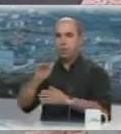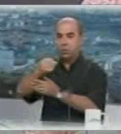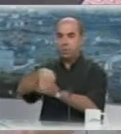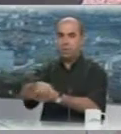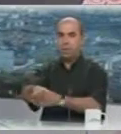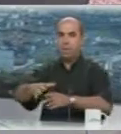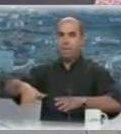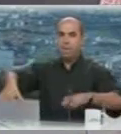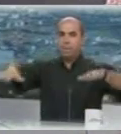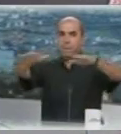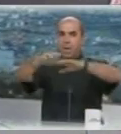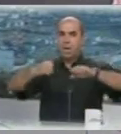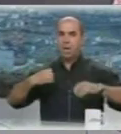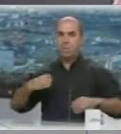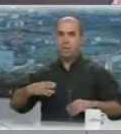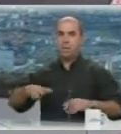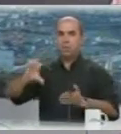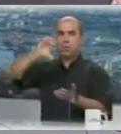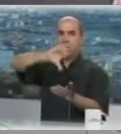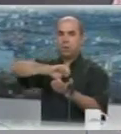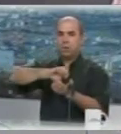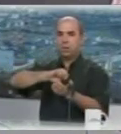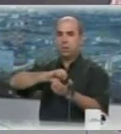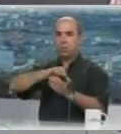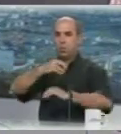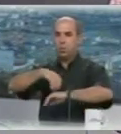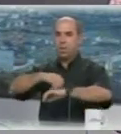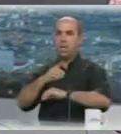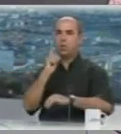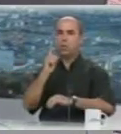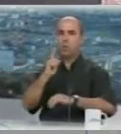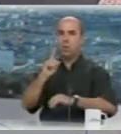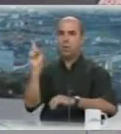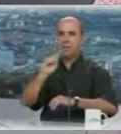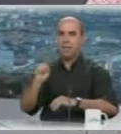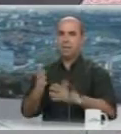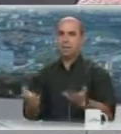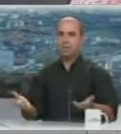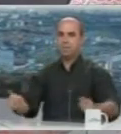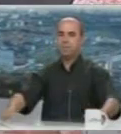البحر الأبيض المتوسط بين بلديتي دواودة وزيرالدا.